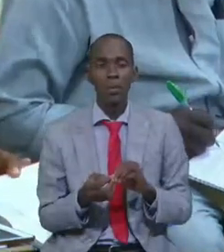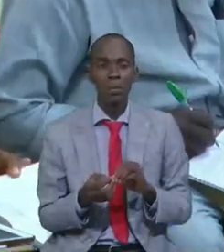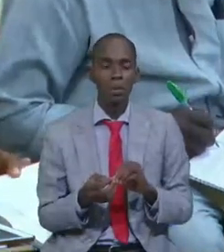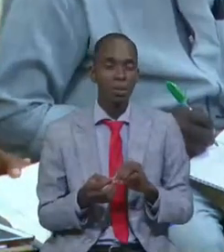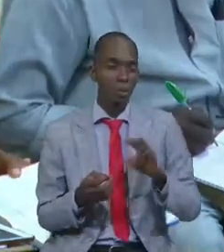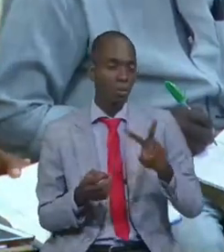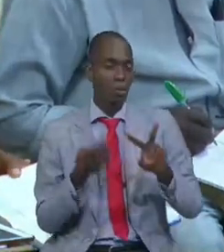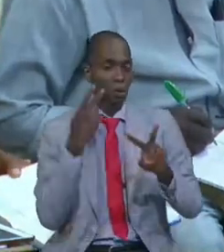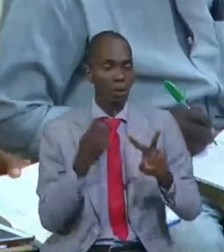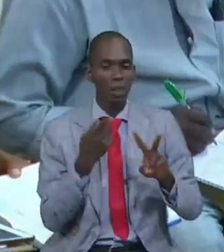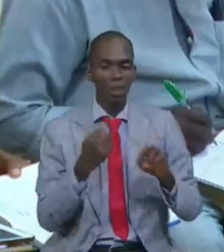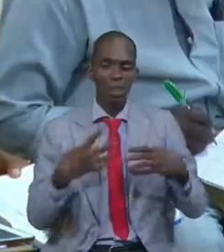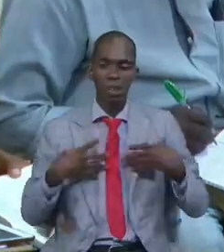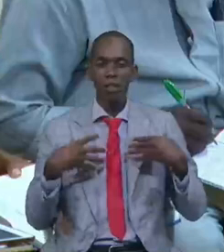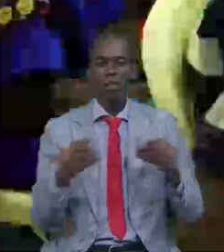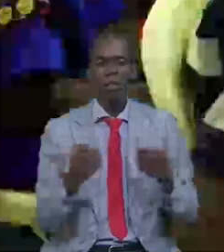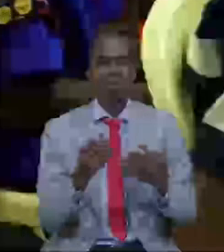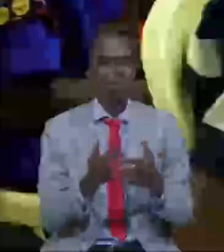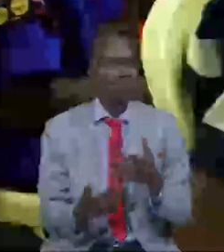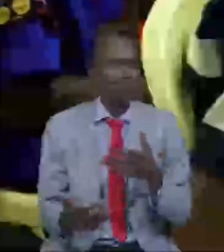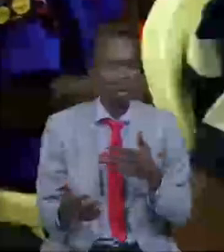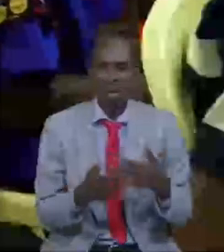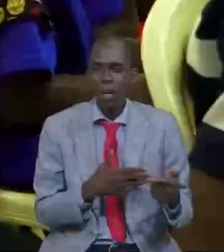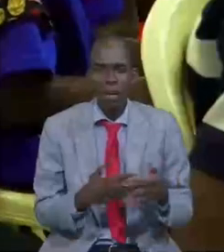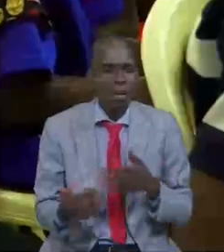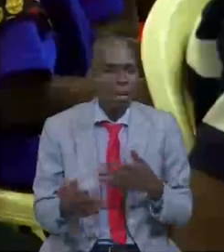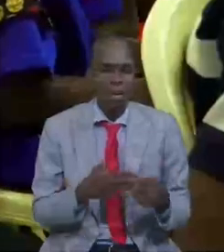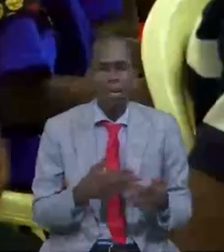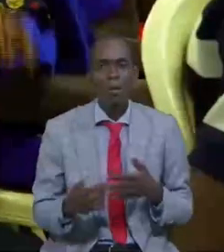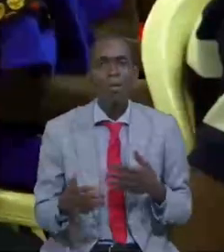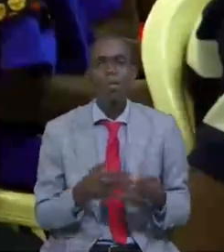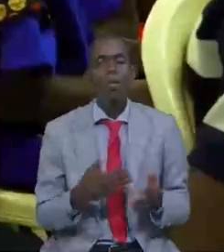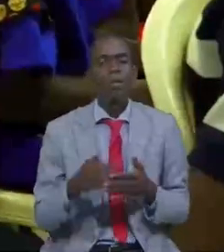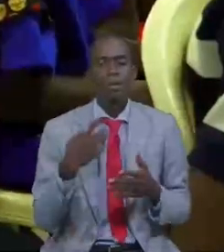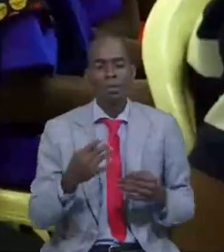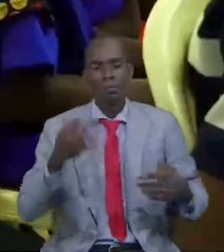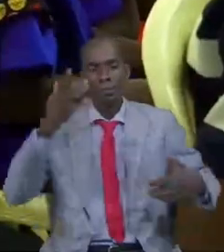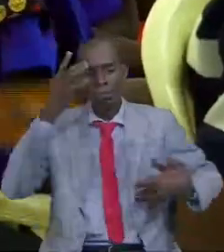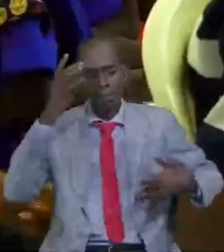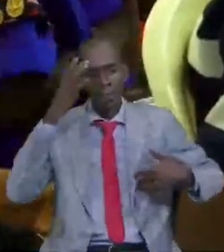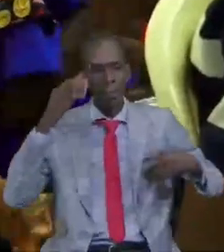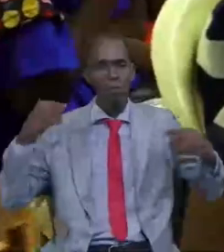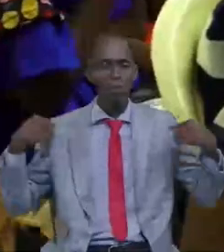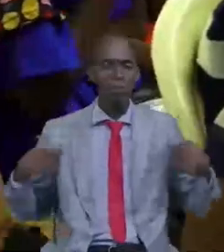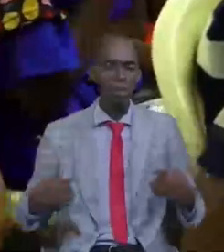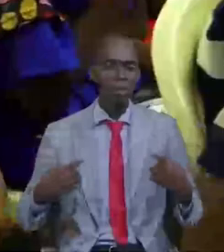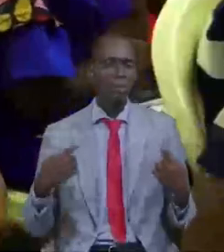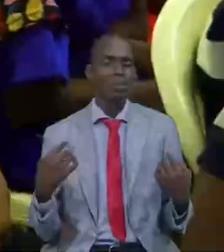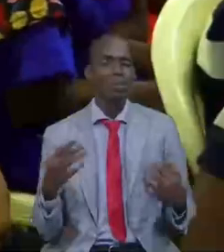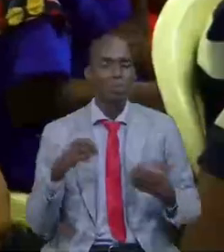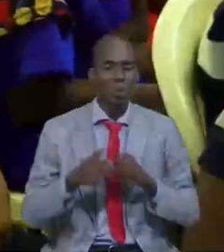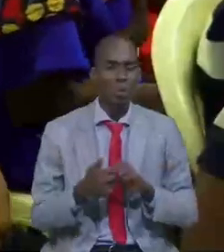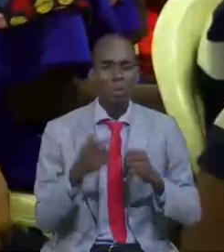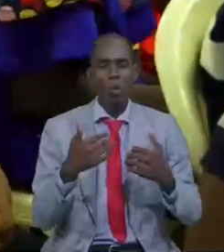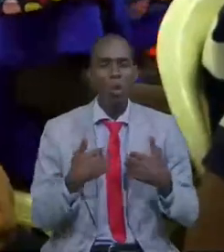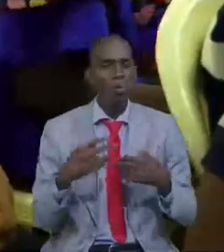Deuxième élément ici, c'est la cure. Quelle que soit l'infirmité et l'affliction et la maladie que tu as, peu importe